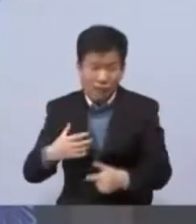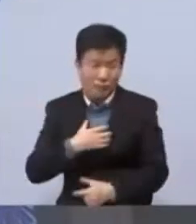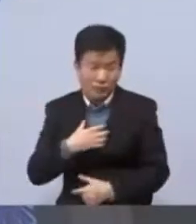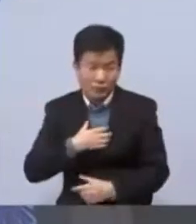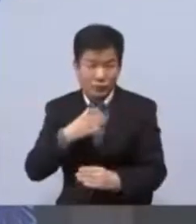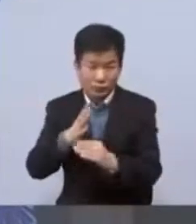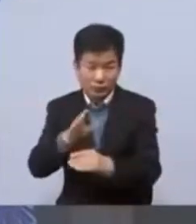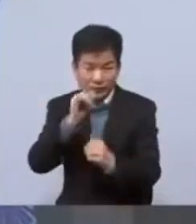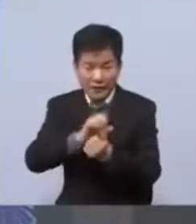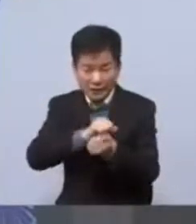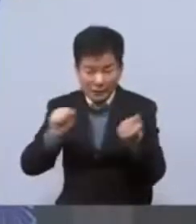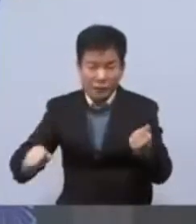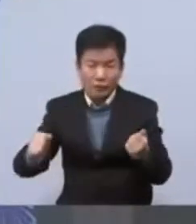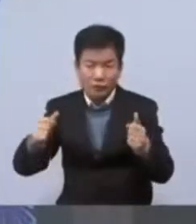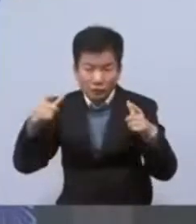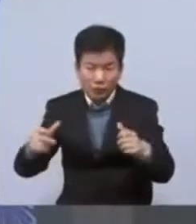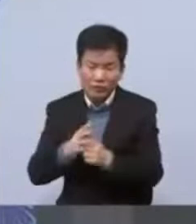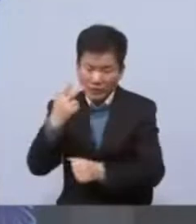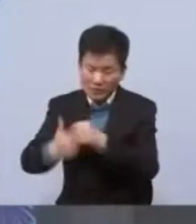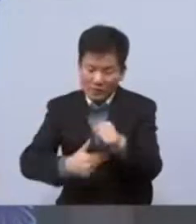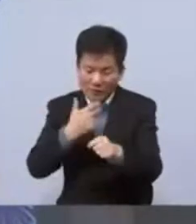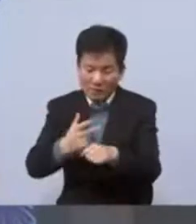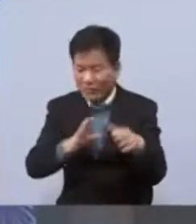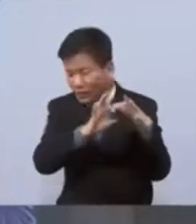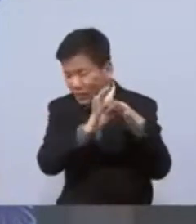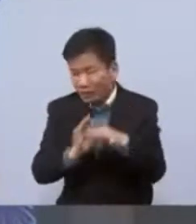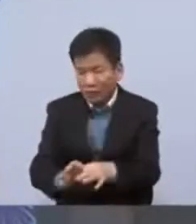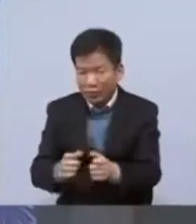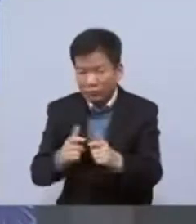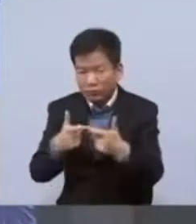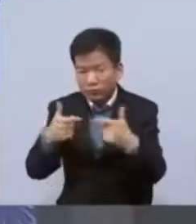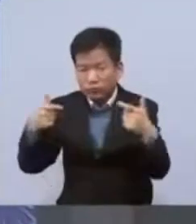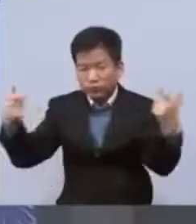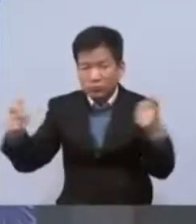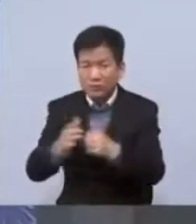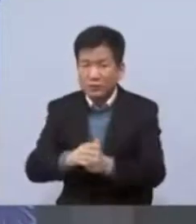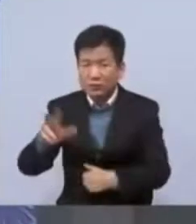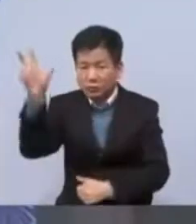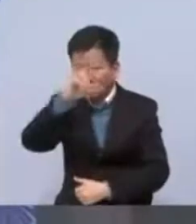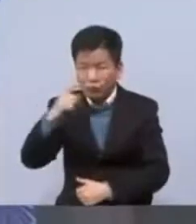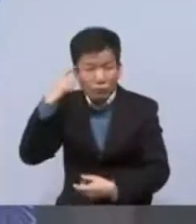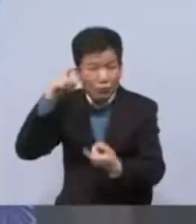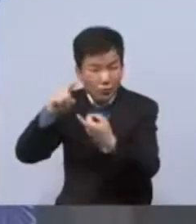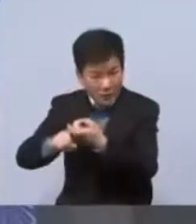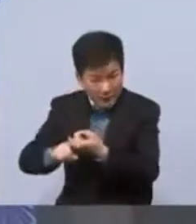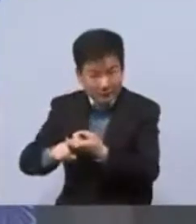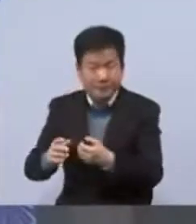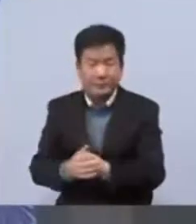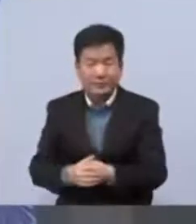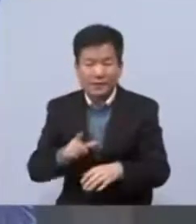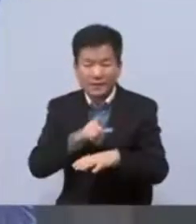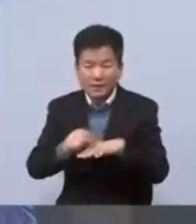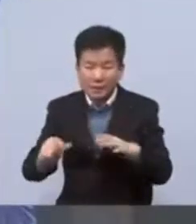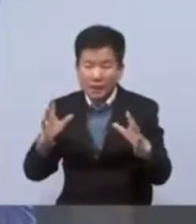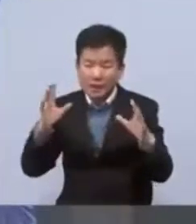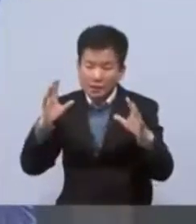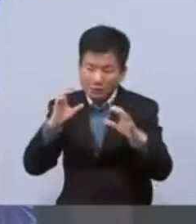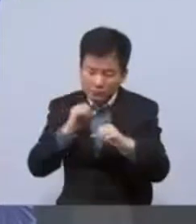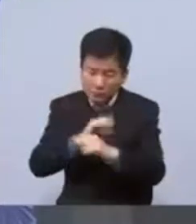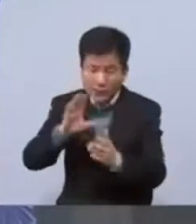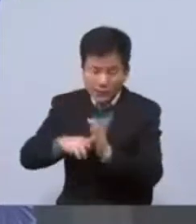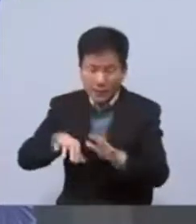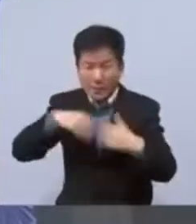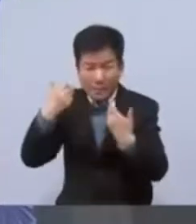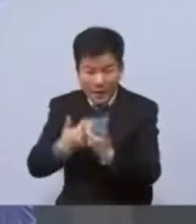하지만 진천군은 지난 7년간 매달 인구가 되면서 전국적으로 주목을 받고 있습니다 지방 소멸 시대를 역주행하는